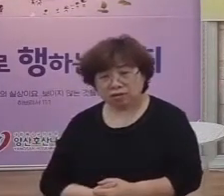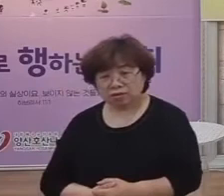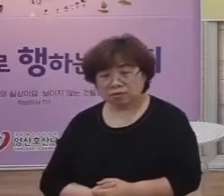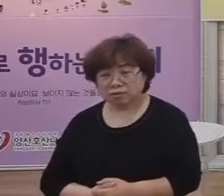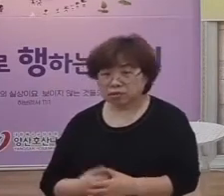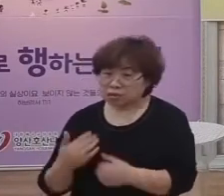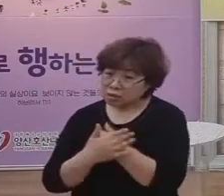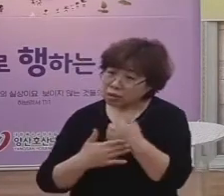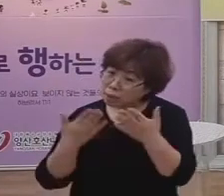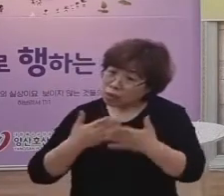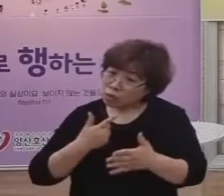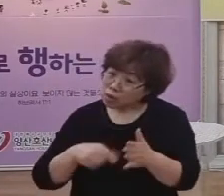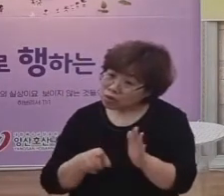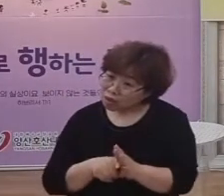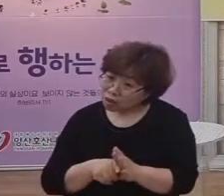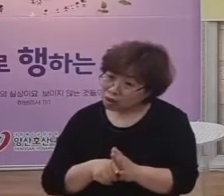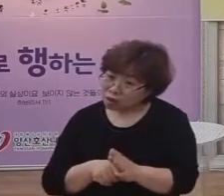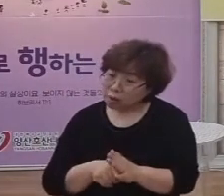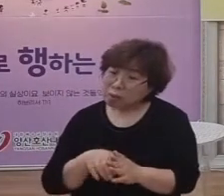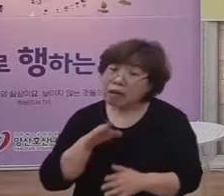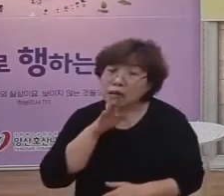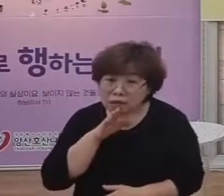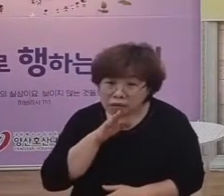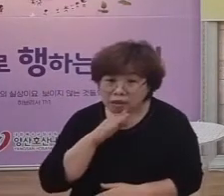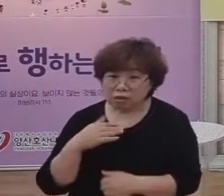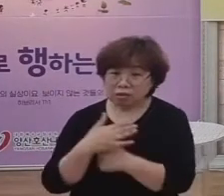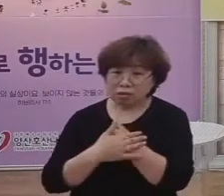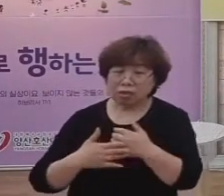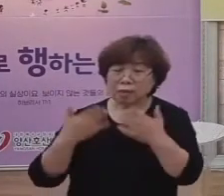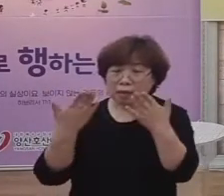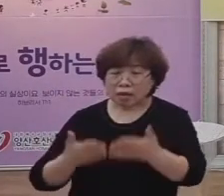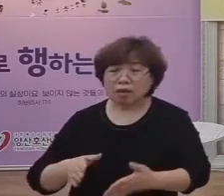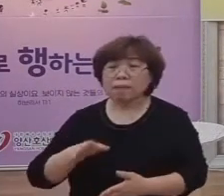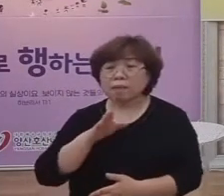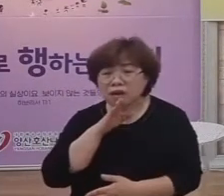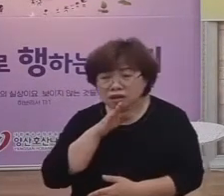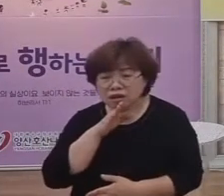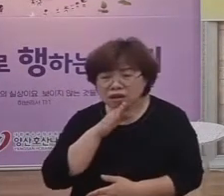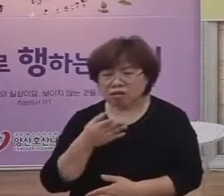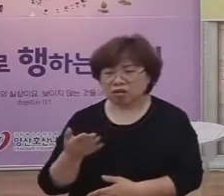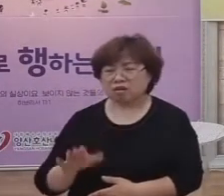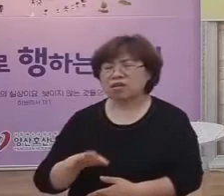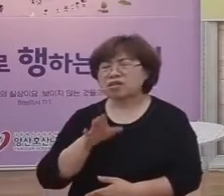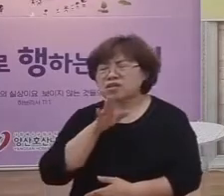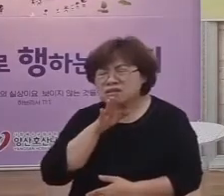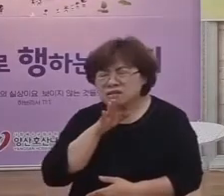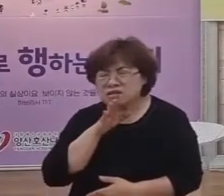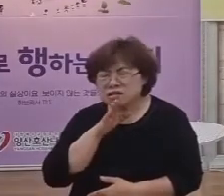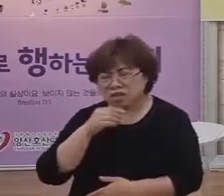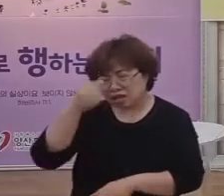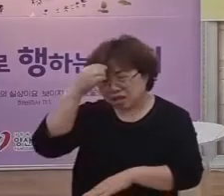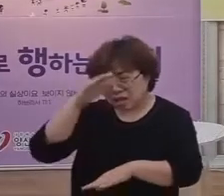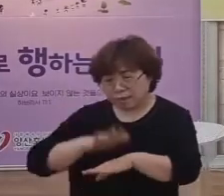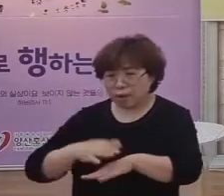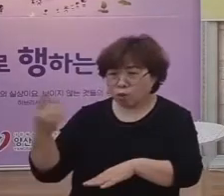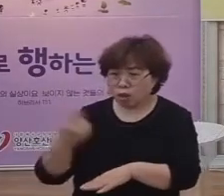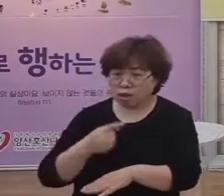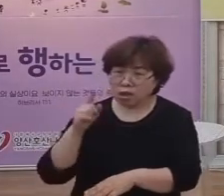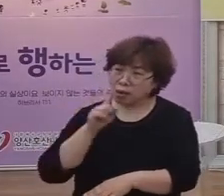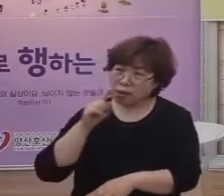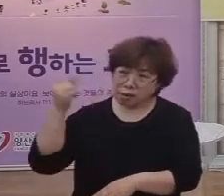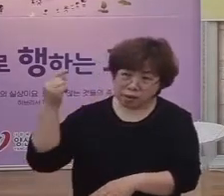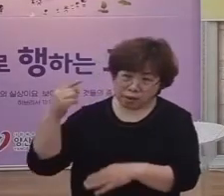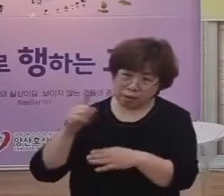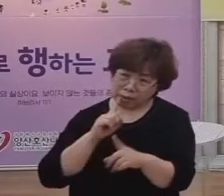은혜 받으려고. 맞죠? 은혜도 받아야죠. 근데 진짜 한번 그 본질을 잘 생각해 보세요.